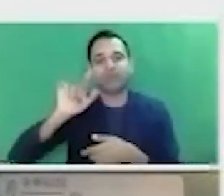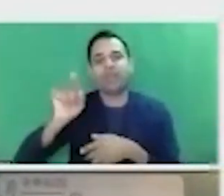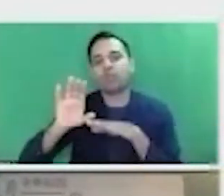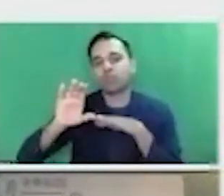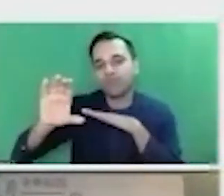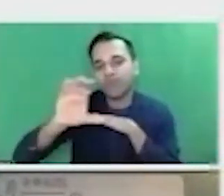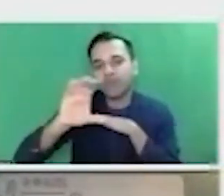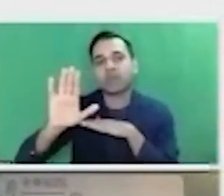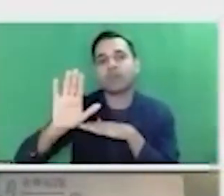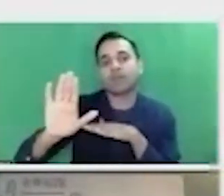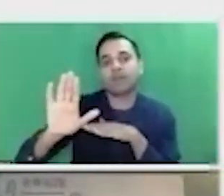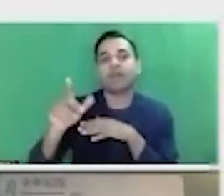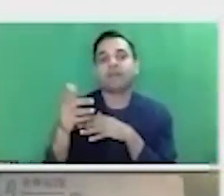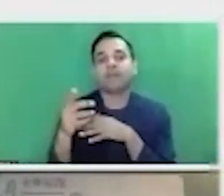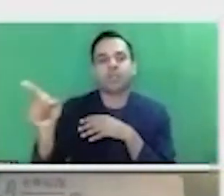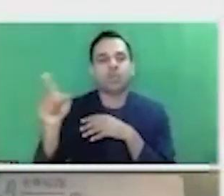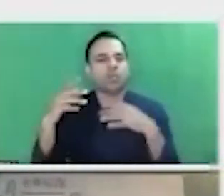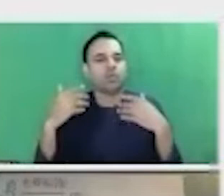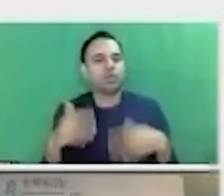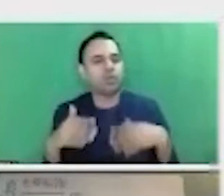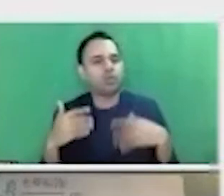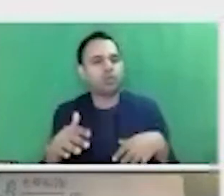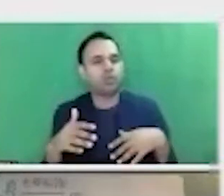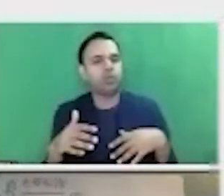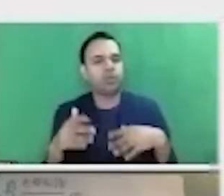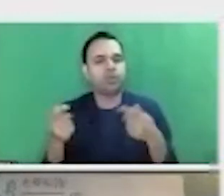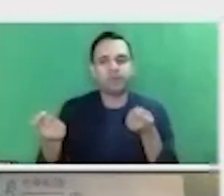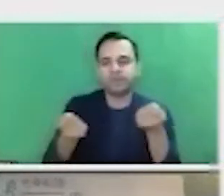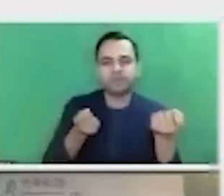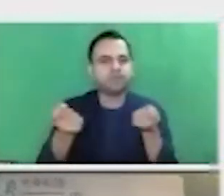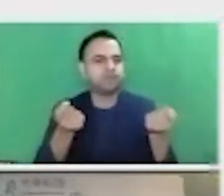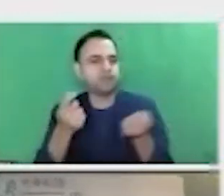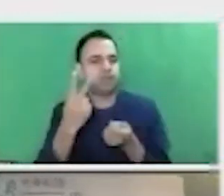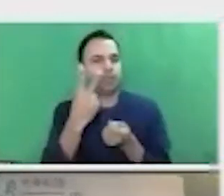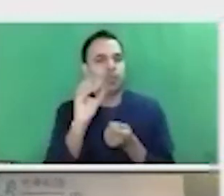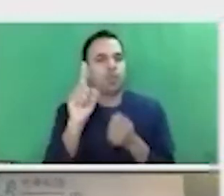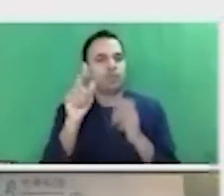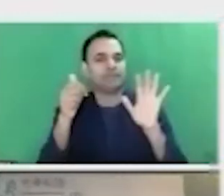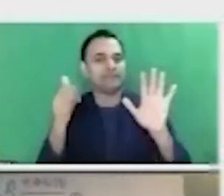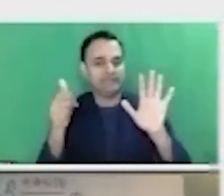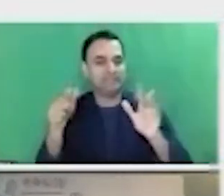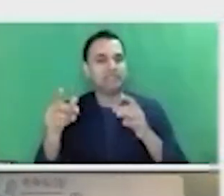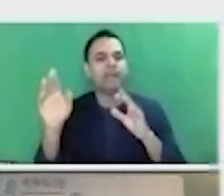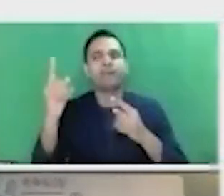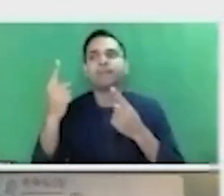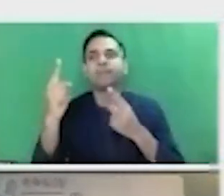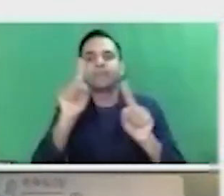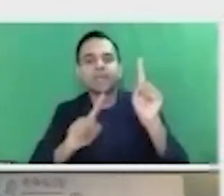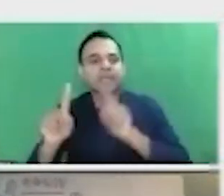وتنسيق في الاجتماعات خاصة لإعطاء دفعة لدور المرأة هناك